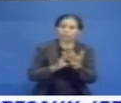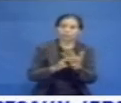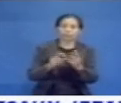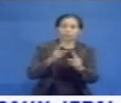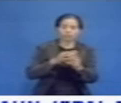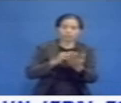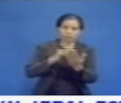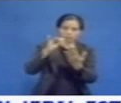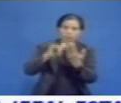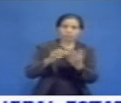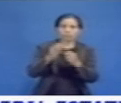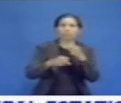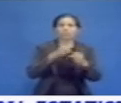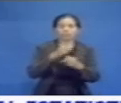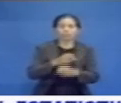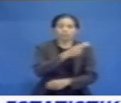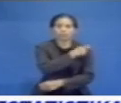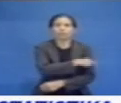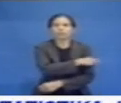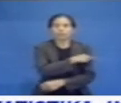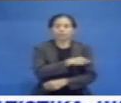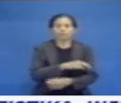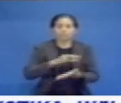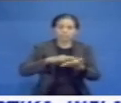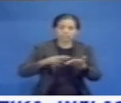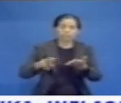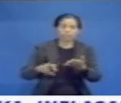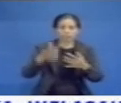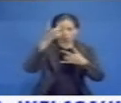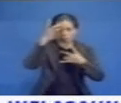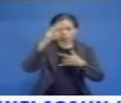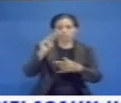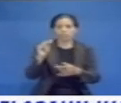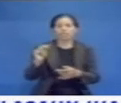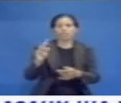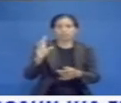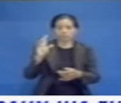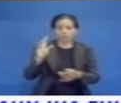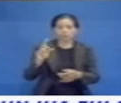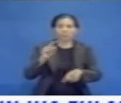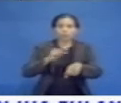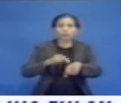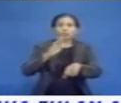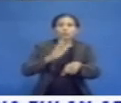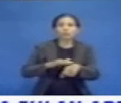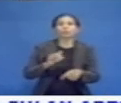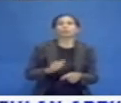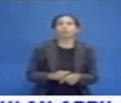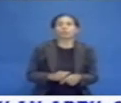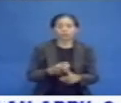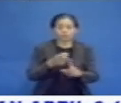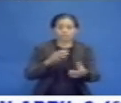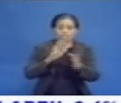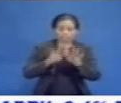maio tinane Hospital Regional Baucau resista caso moras dengue hamutu katnulu. Husi numuru ne labari kida